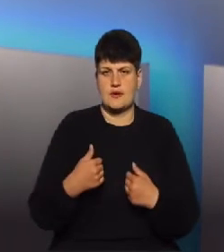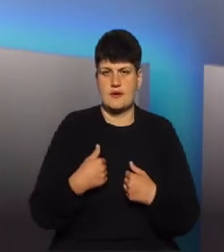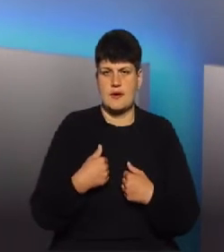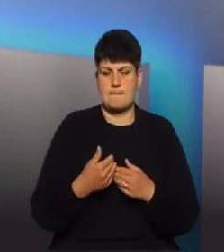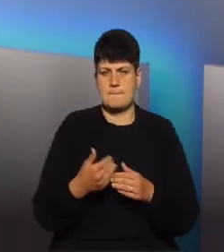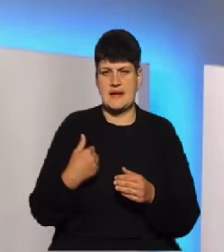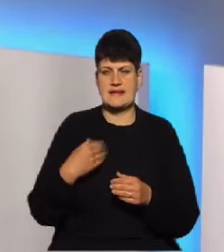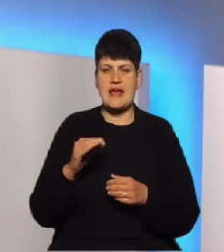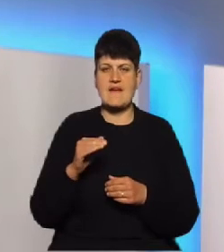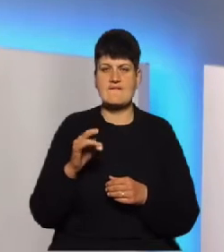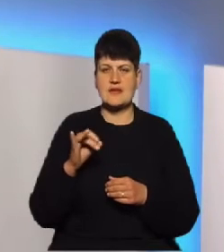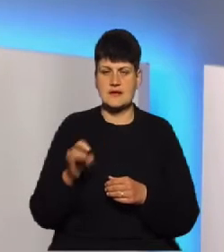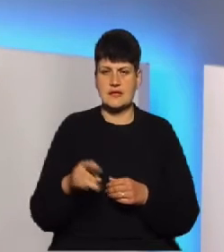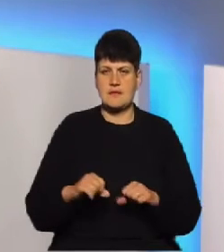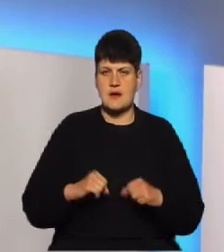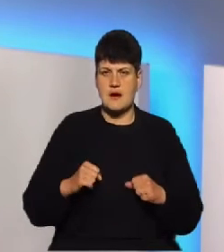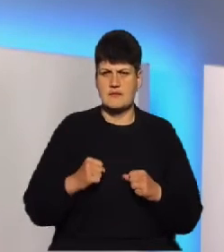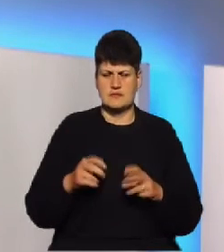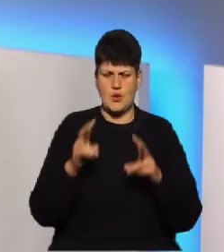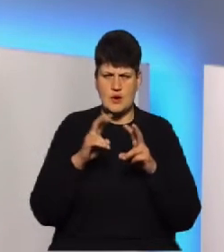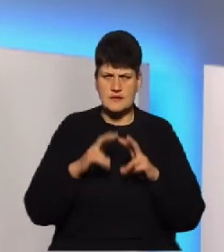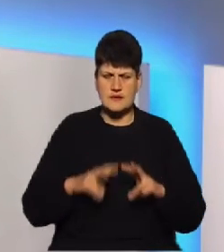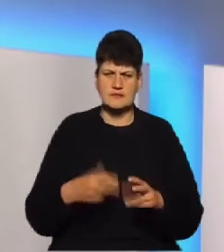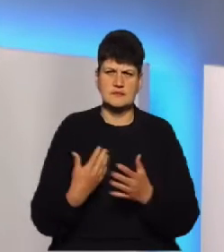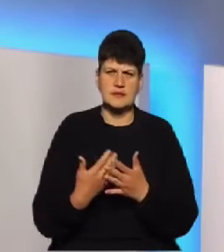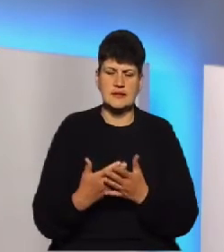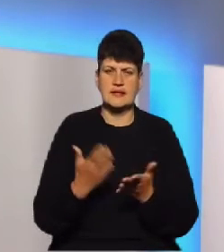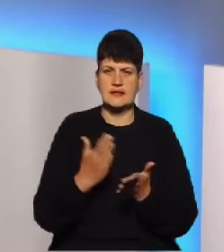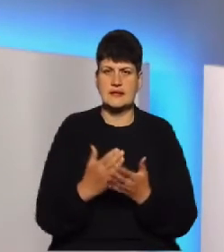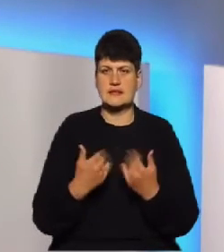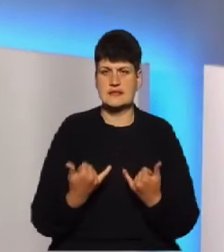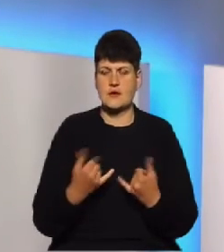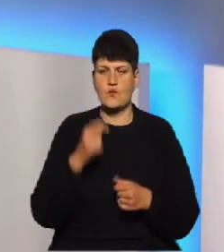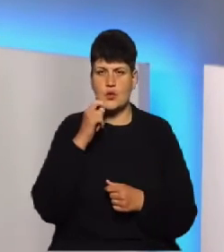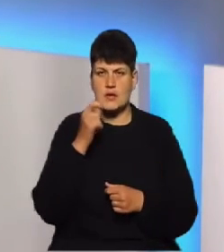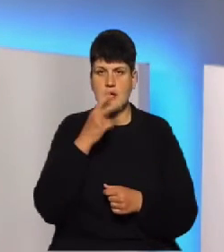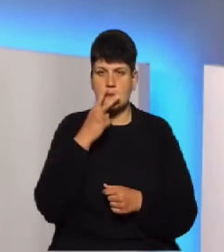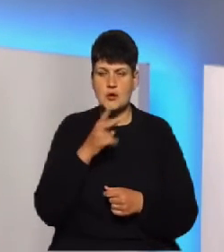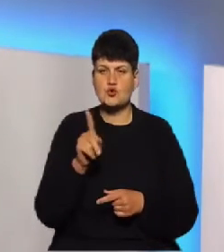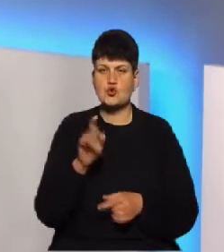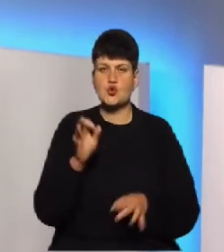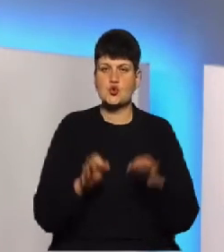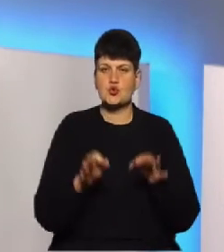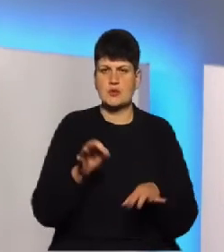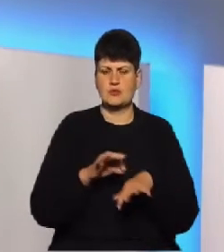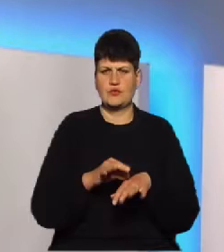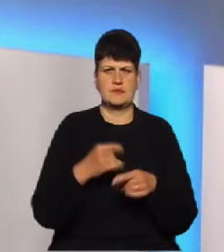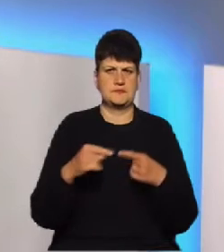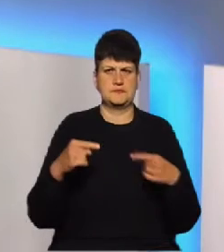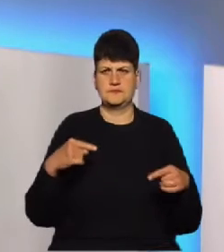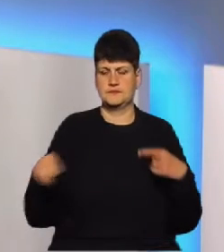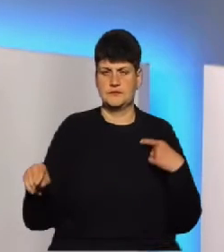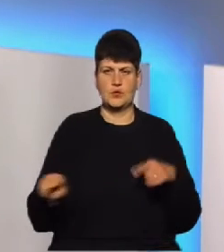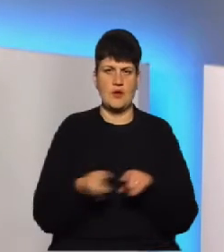намагався проаналізувати хоч чуть-чуть статистику, яка відбувається у нас по Україні, і бачу, що суди ведуть себе дуже різноманітно, так само, так, як і